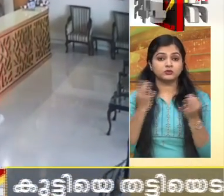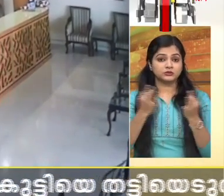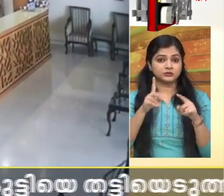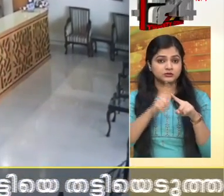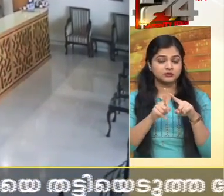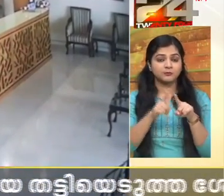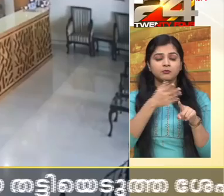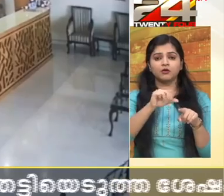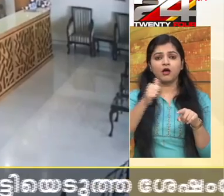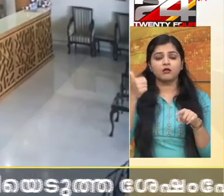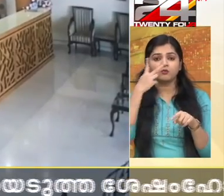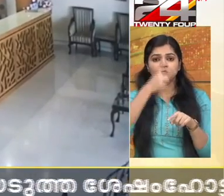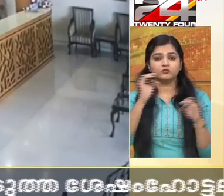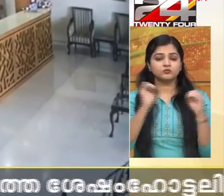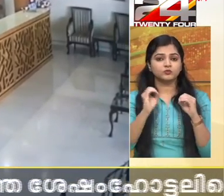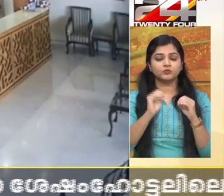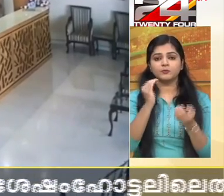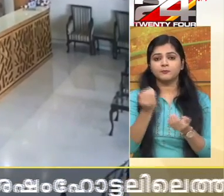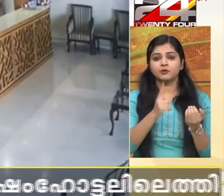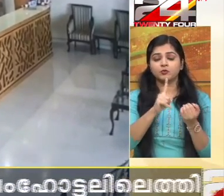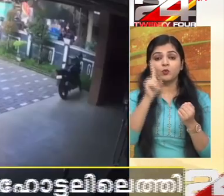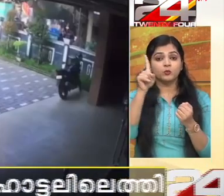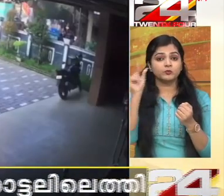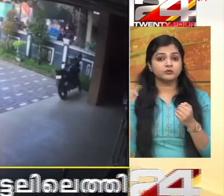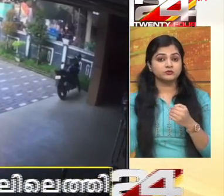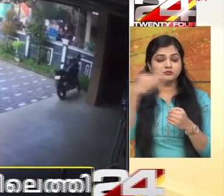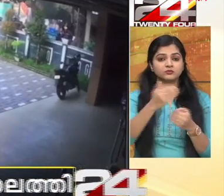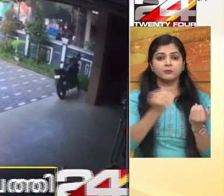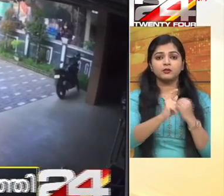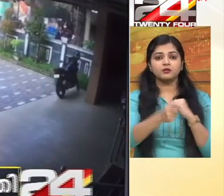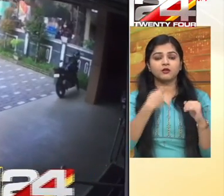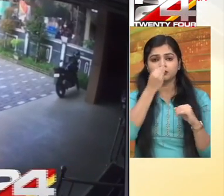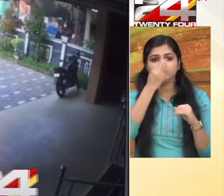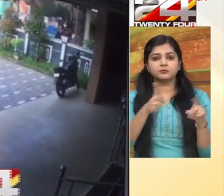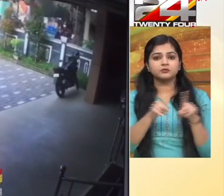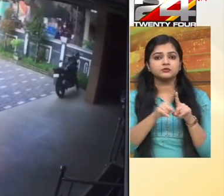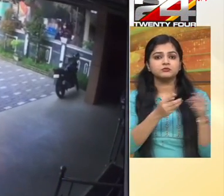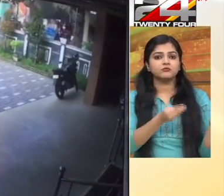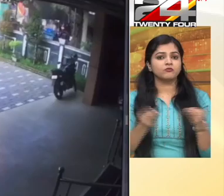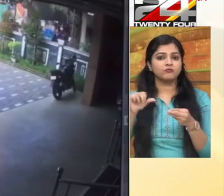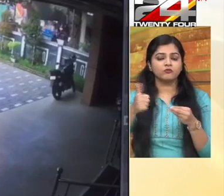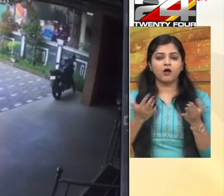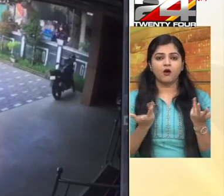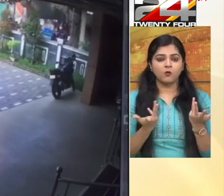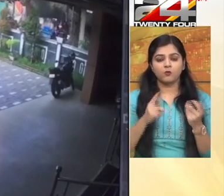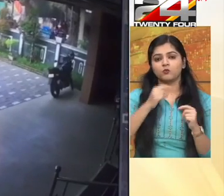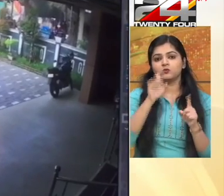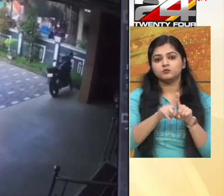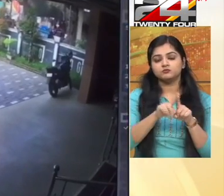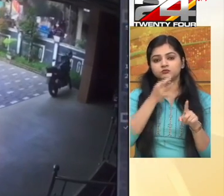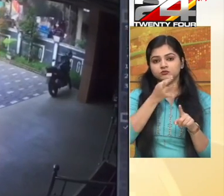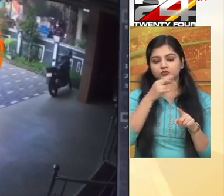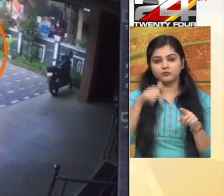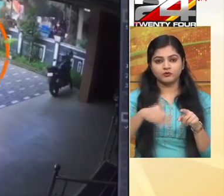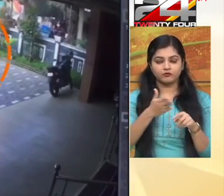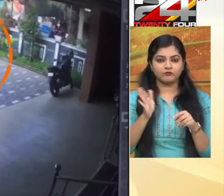ഒരു കുട്ടിയെ മറ്റാരുടെയും സഹായമില്ലാതെ ഒരാൾക്ക് കടത്തിക്കൊണ്ടുപോകാൻ സാധിക്കുന്നതിന്റെ ചോദ്യം ഇന്നലെ തന്നെ ഉയർന്നിരുന്നു. കോട്ടയം മെഡിക്കൽ കോളേജിലെ സുരക്ഷയുമായി